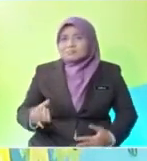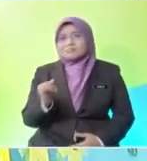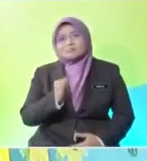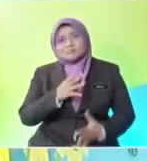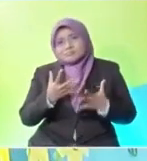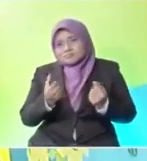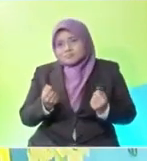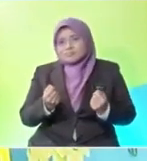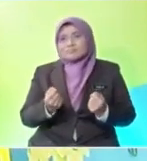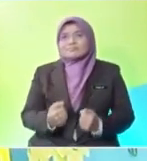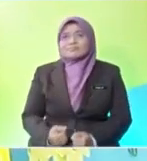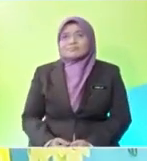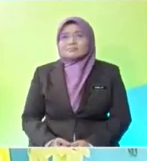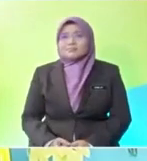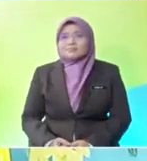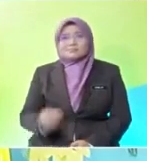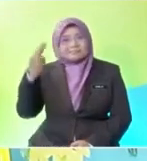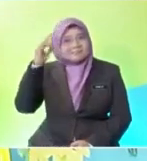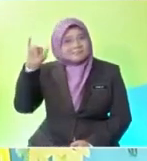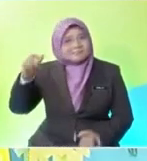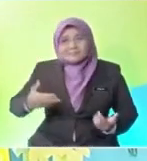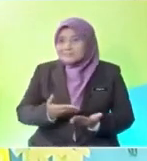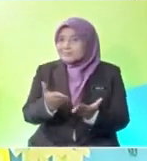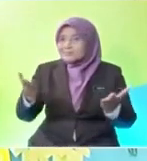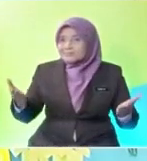sedih nih sekarang Hai semua